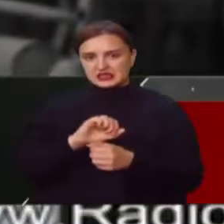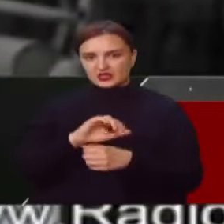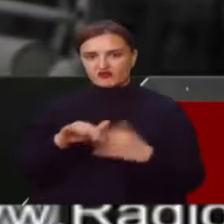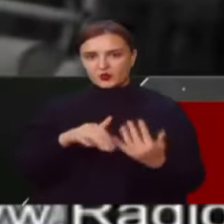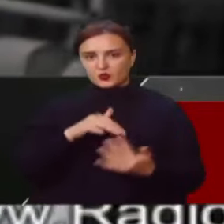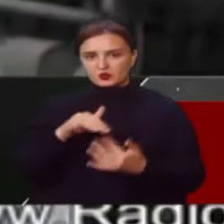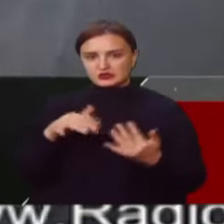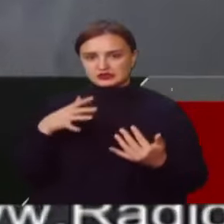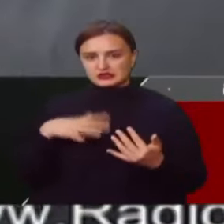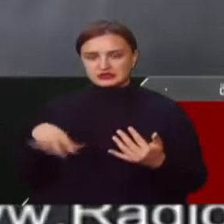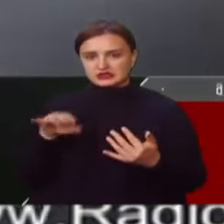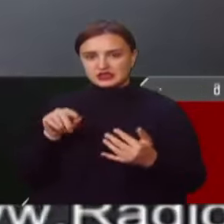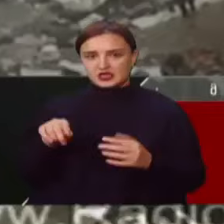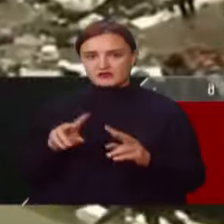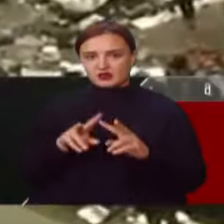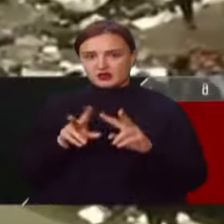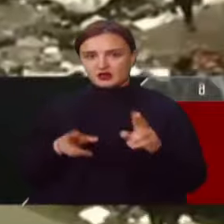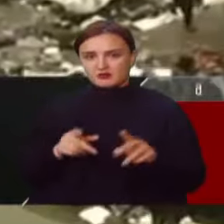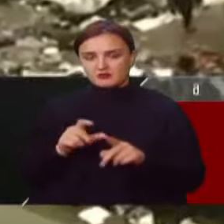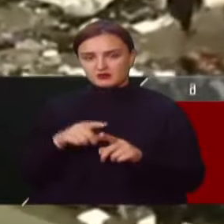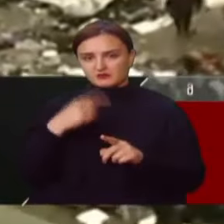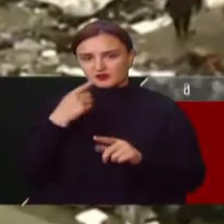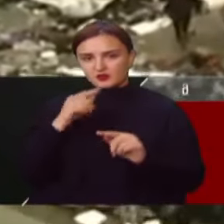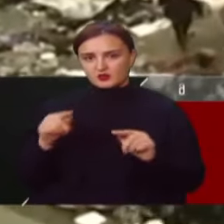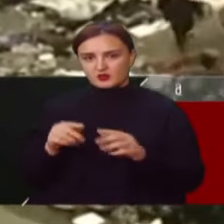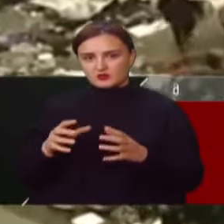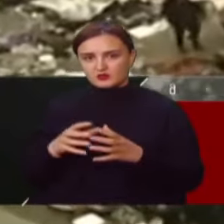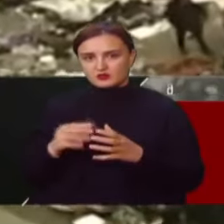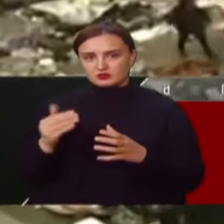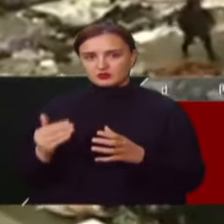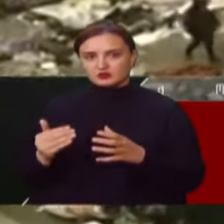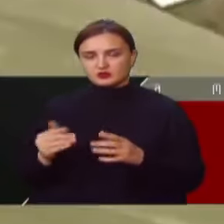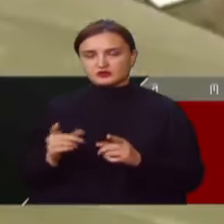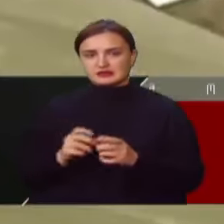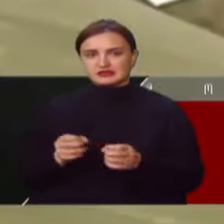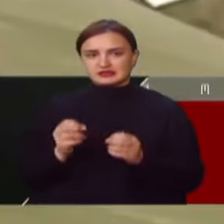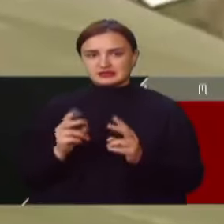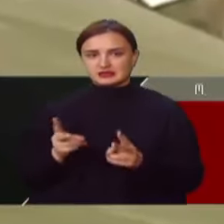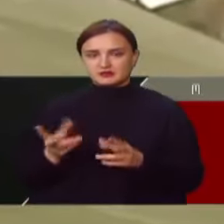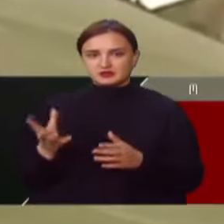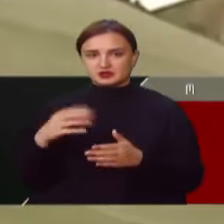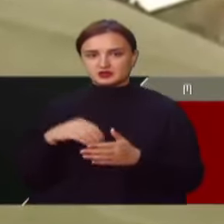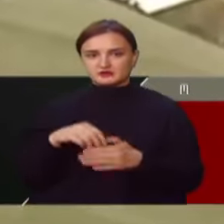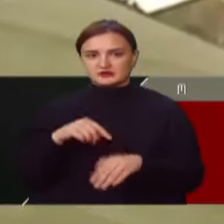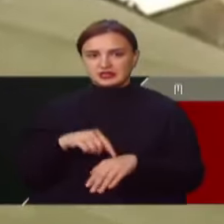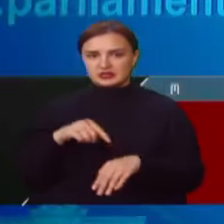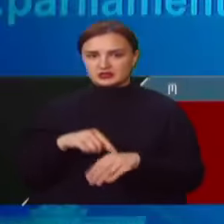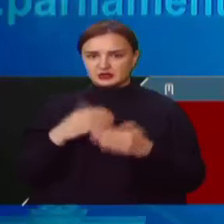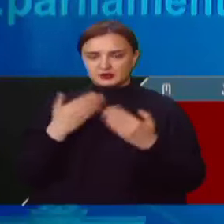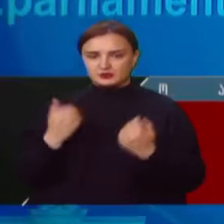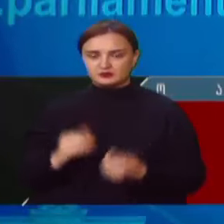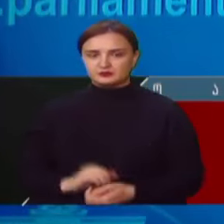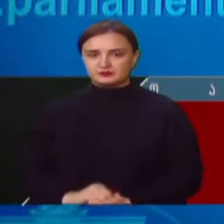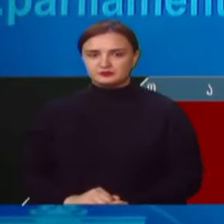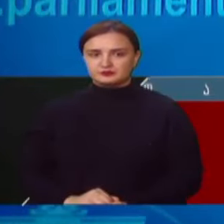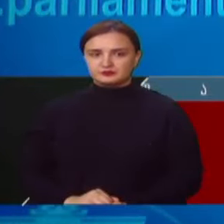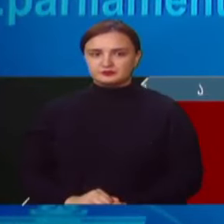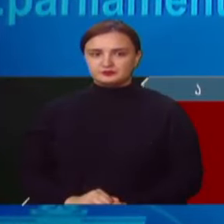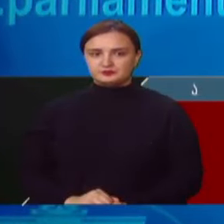პროცესების საქართველოს კონტექსტში ხსენება ოპოზიციის ნაწილში მაინც და მაინც საფრთხეს შემცველ განცდებს არაჩენს. ქართული უცნება,